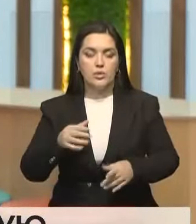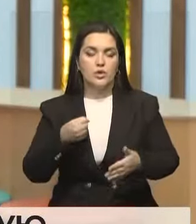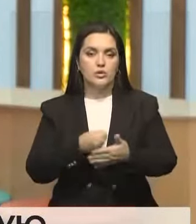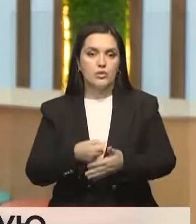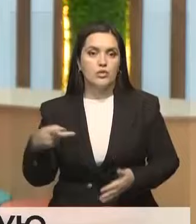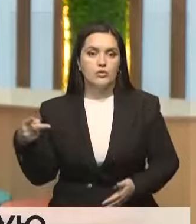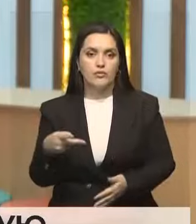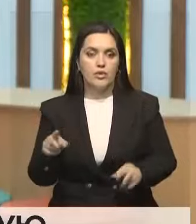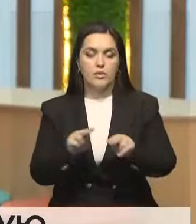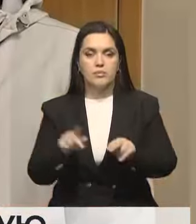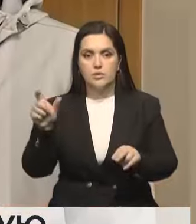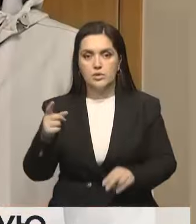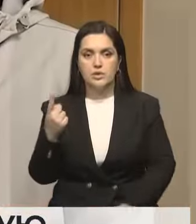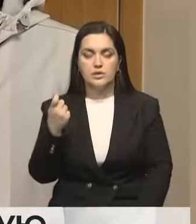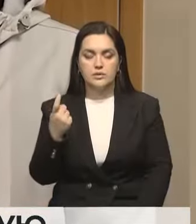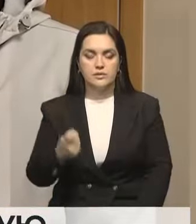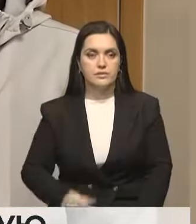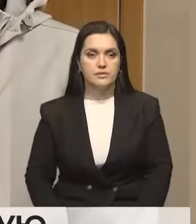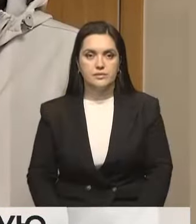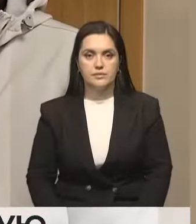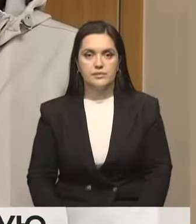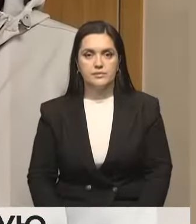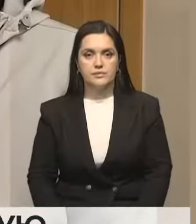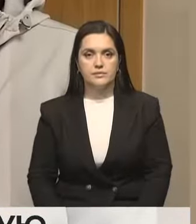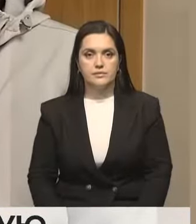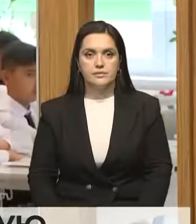2000, преподавателей до 100.